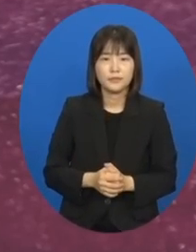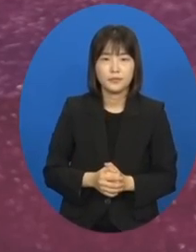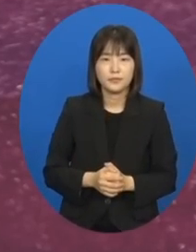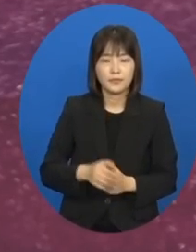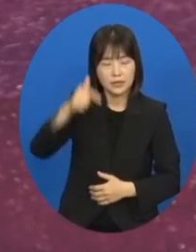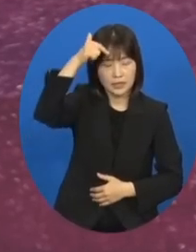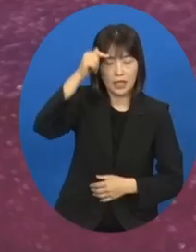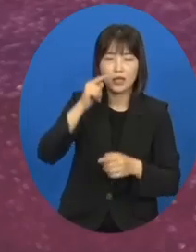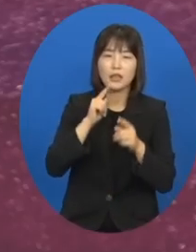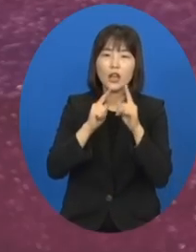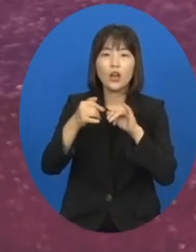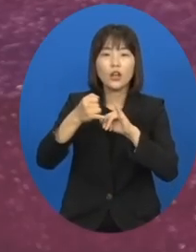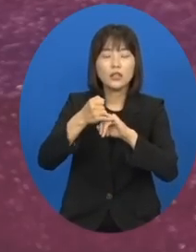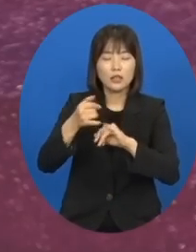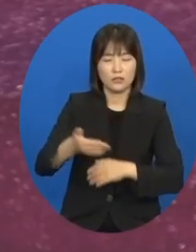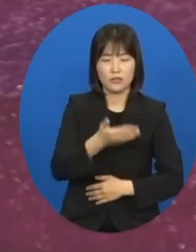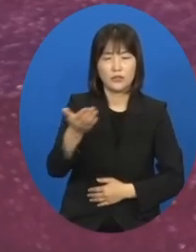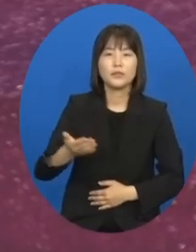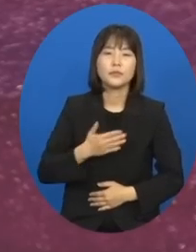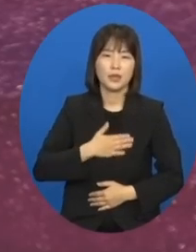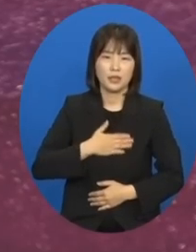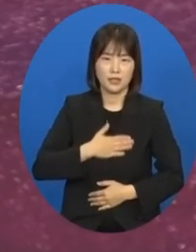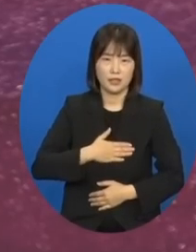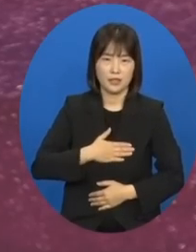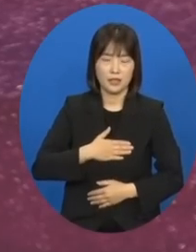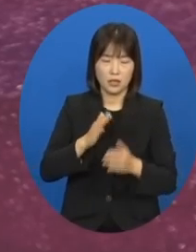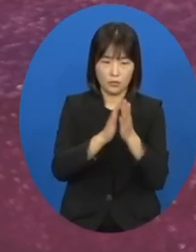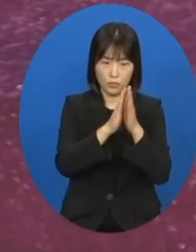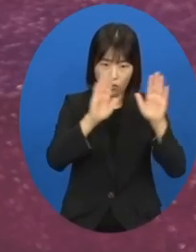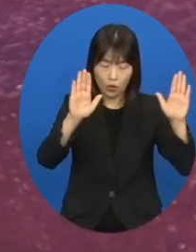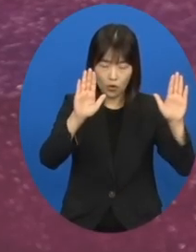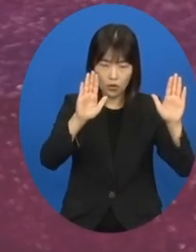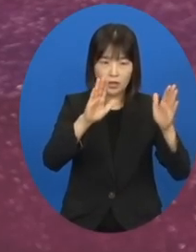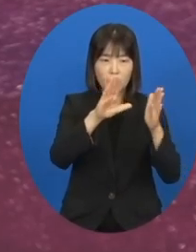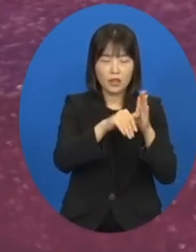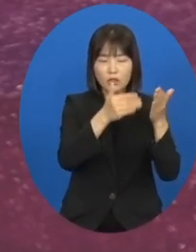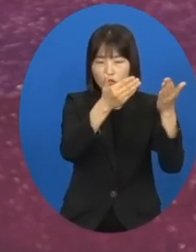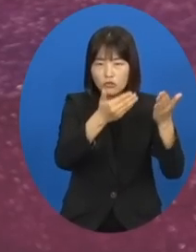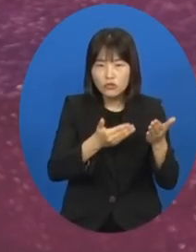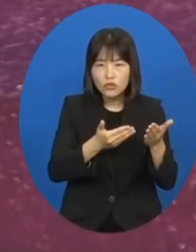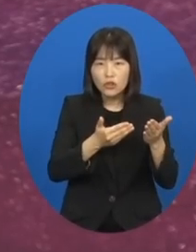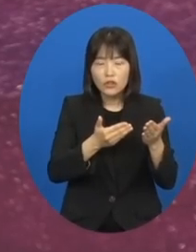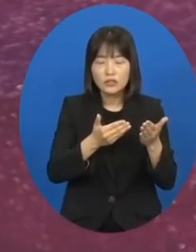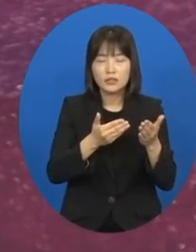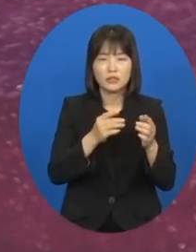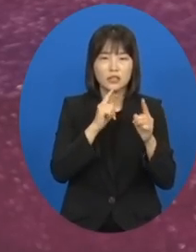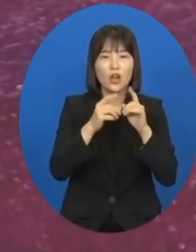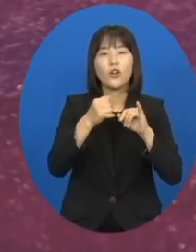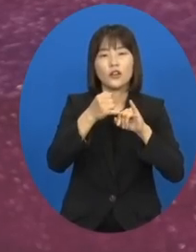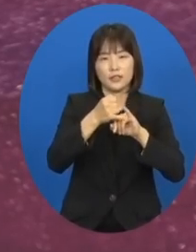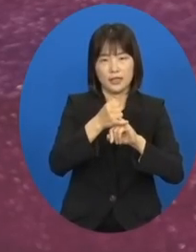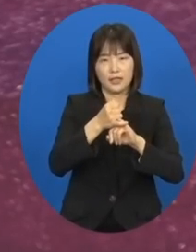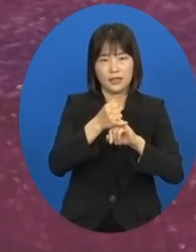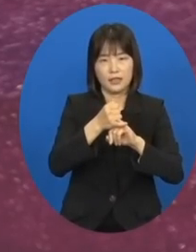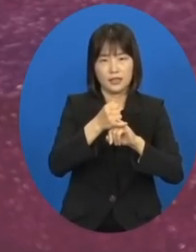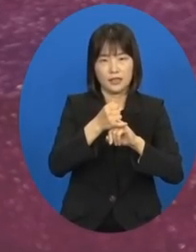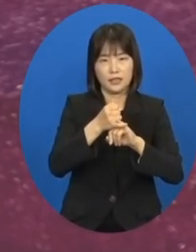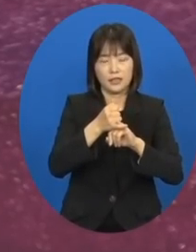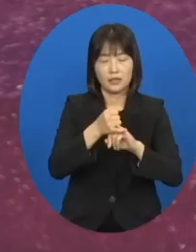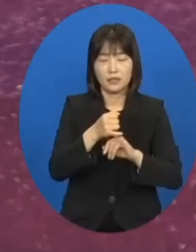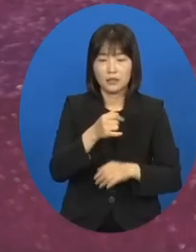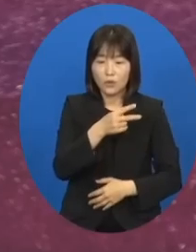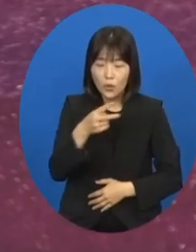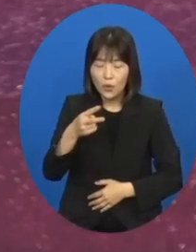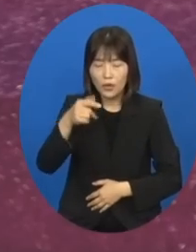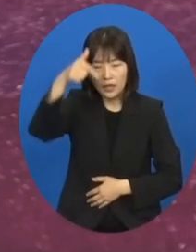옛 언약은 여러분들 아시는 겁니다 뭐냐면 모세로 인해서 주어진 언약이에요 신혜선에서 주어진 언약을 옛 언약